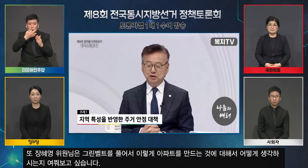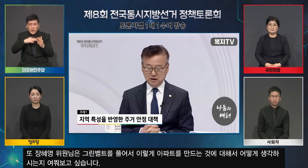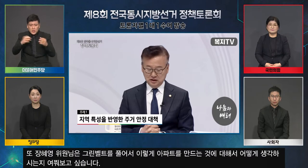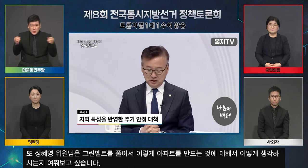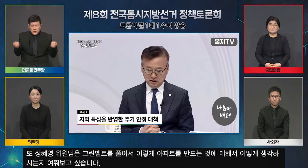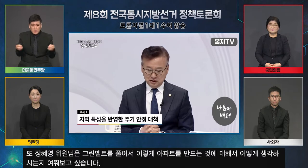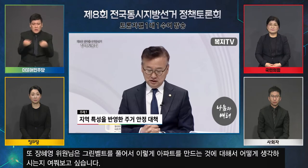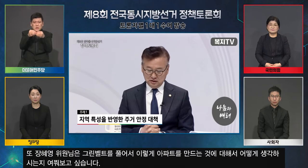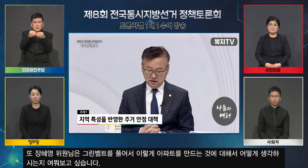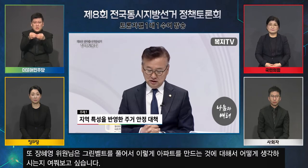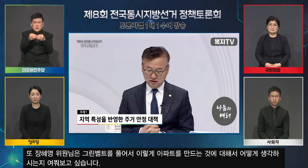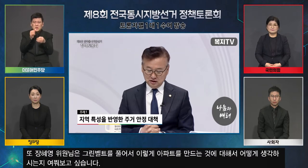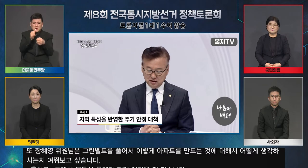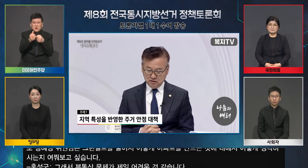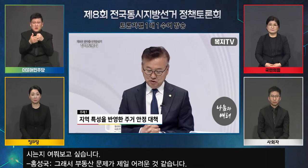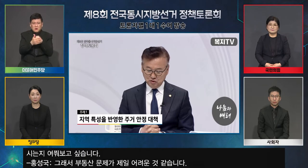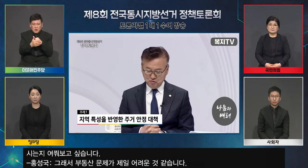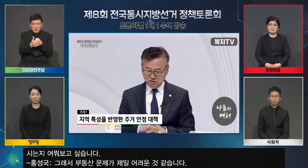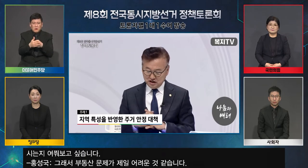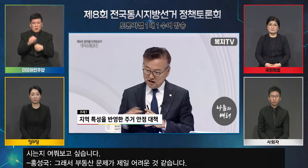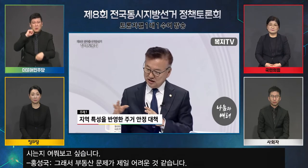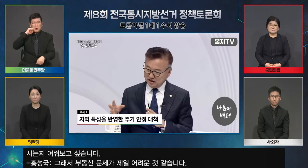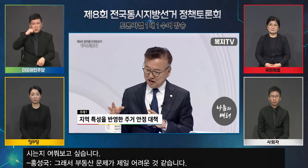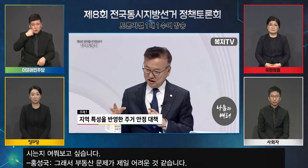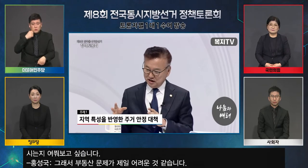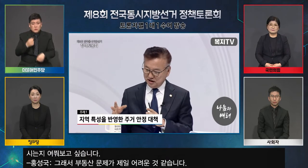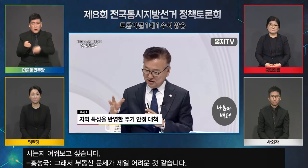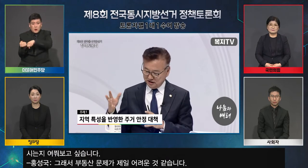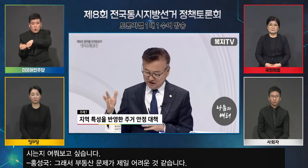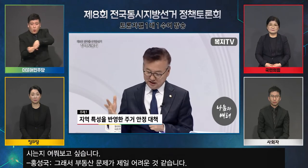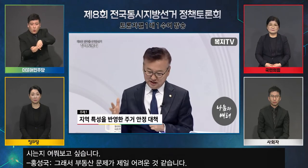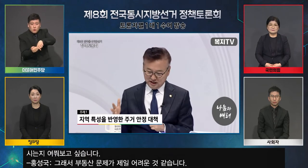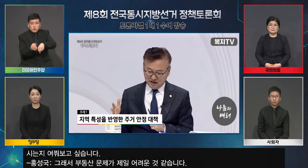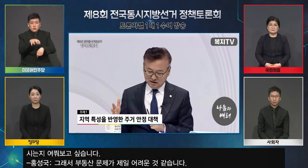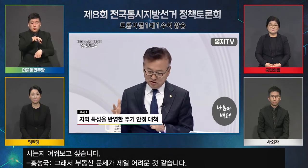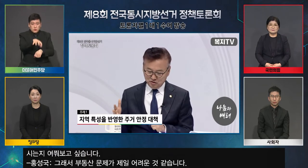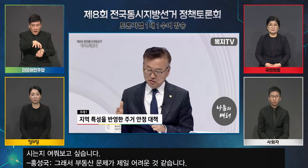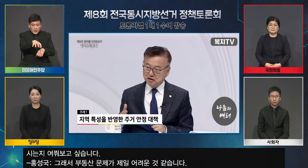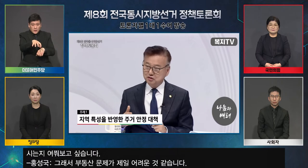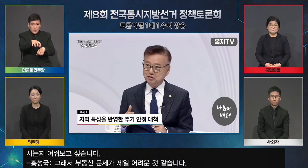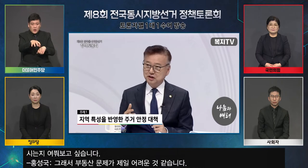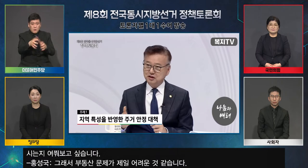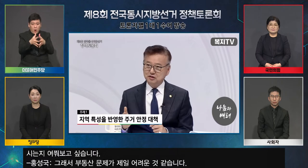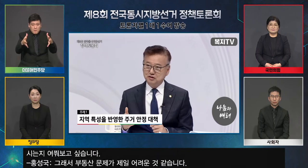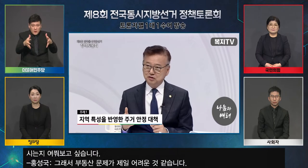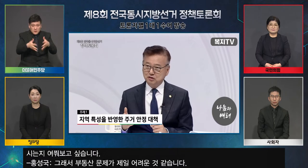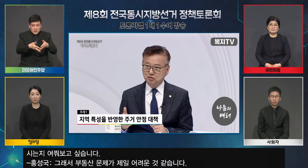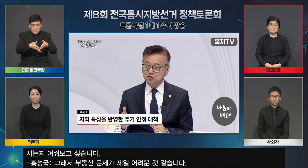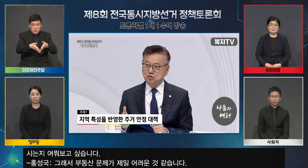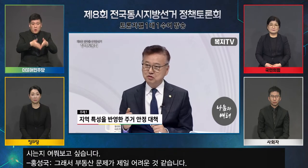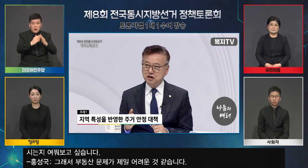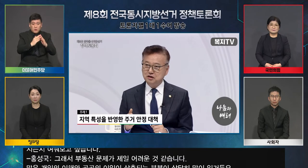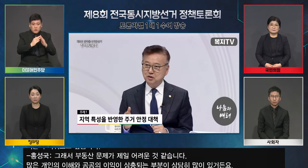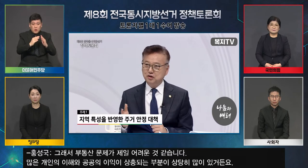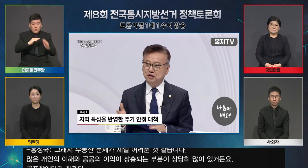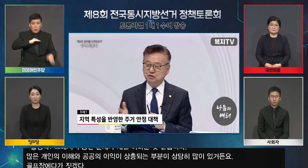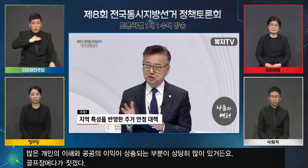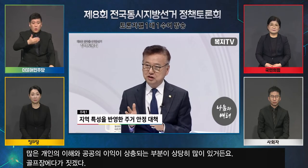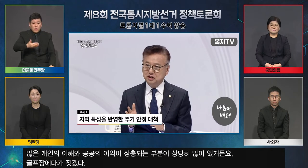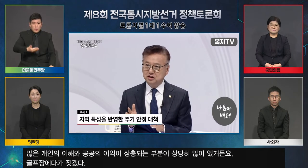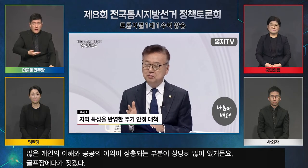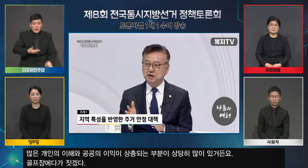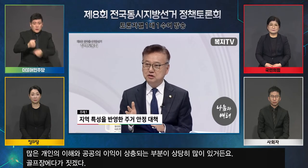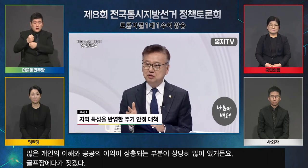있거든요. 그래서 골프장에다가 짓겠다가 골프장도 태능군 골프장